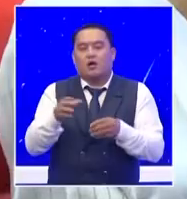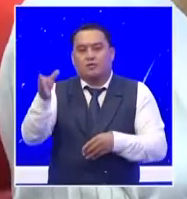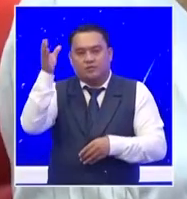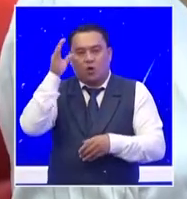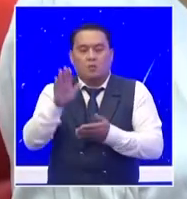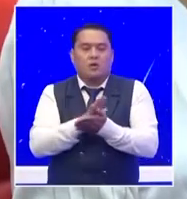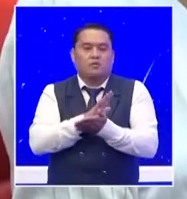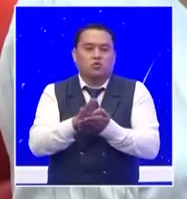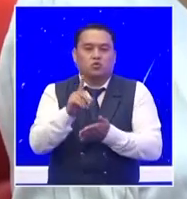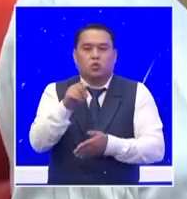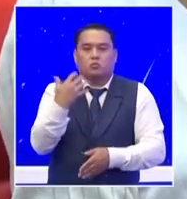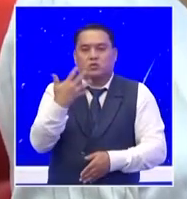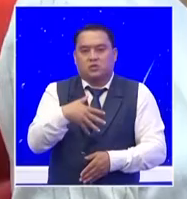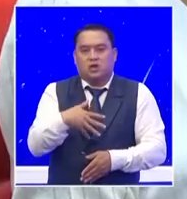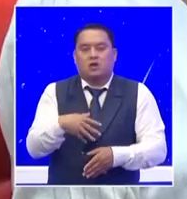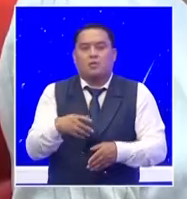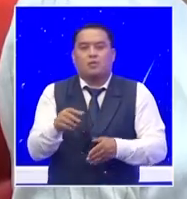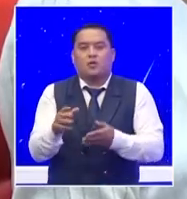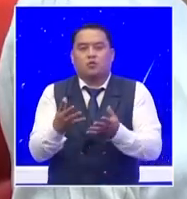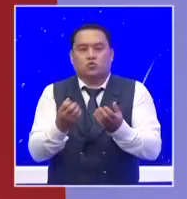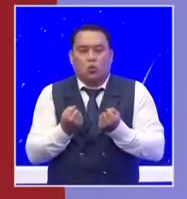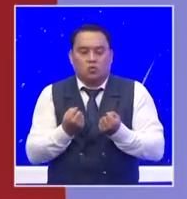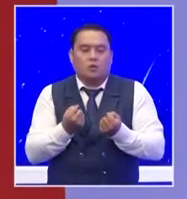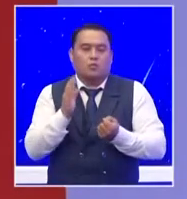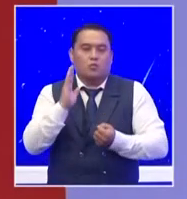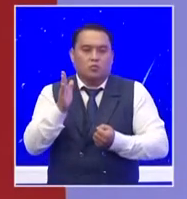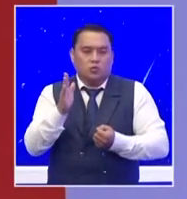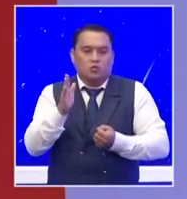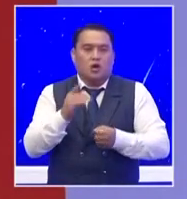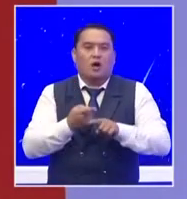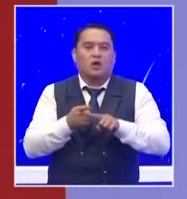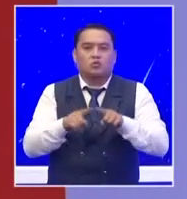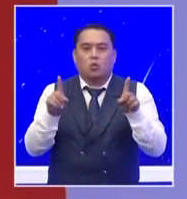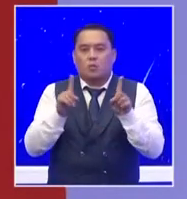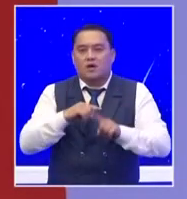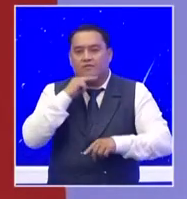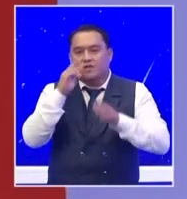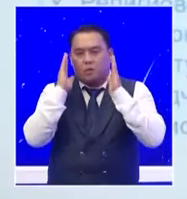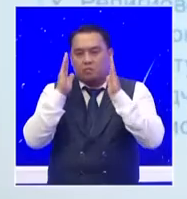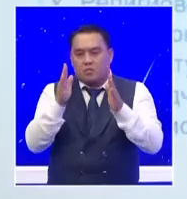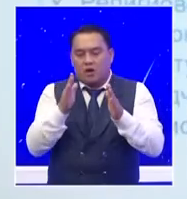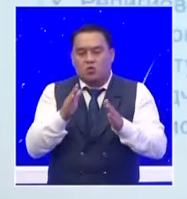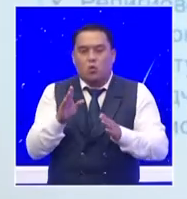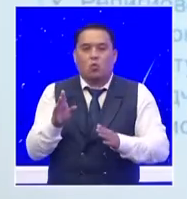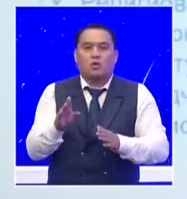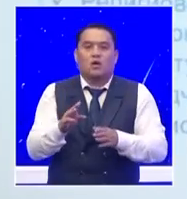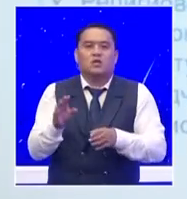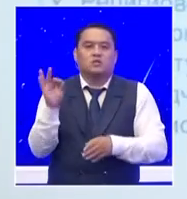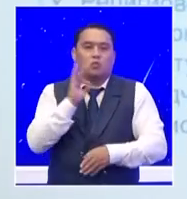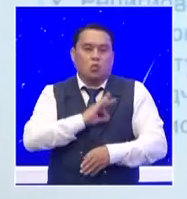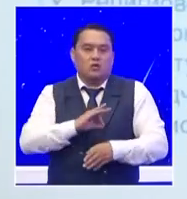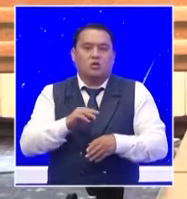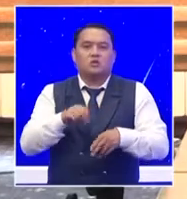образовательных грантов 150 получат абитуриенты из социуязвимых слоев населения. Особое внимание руководством области уделено освоению